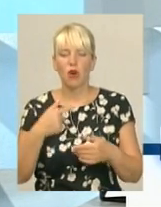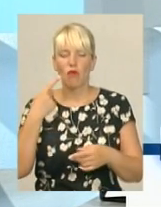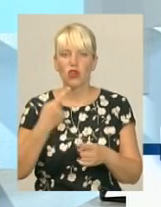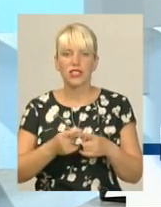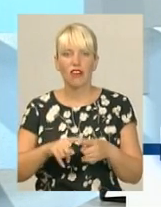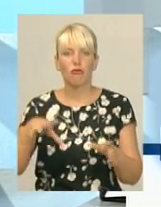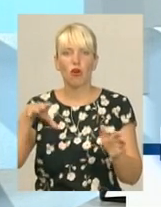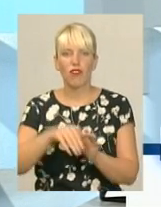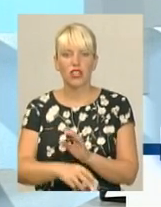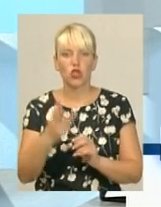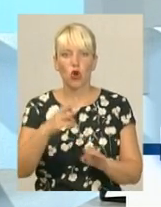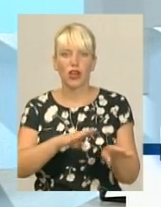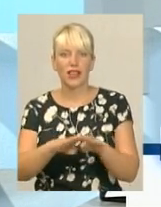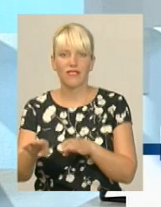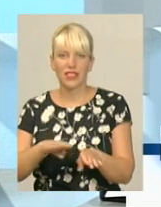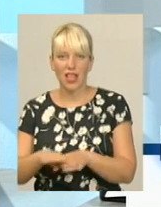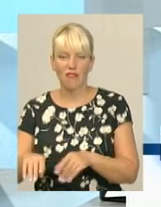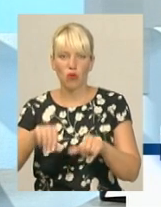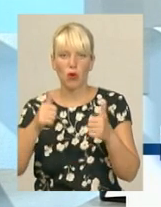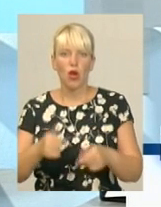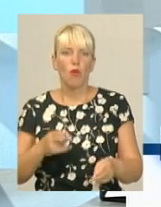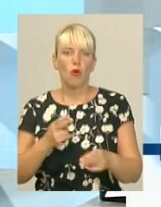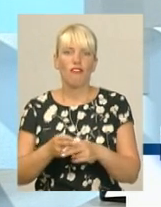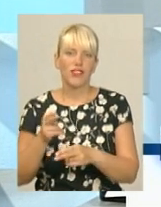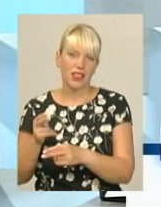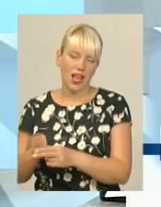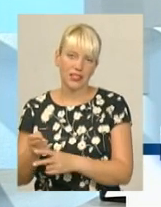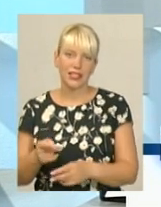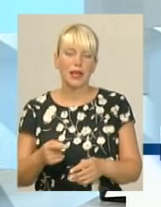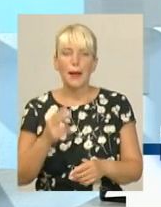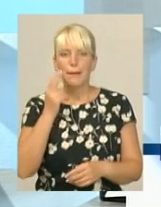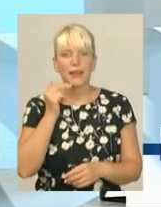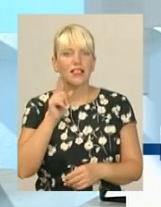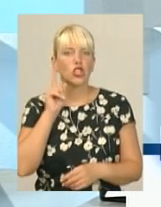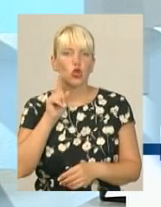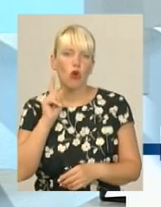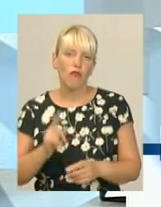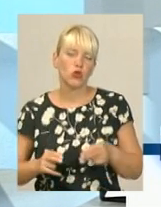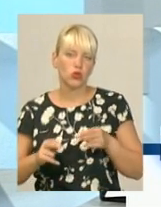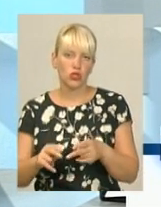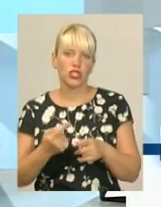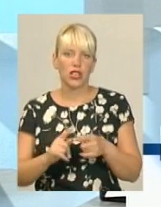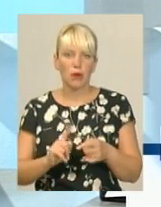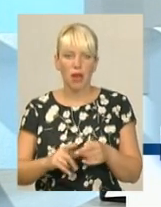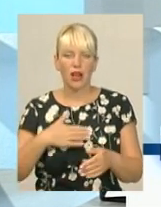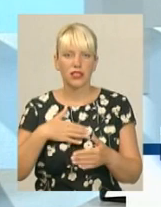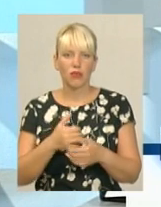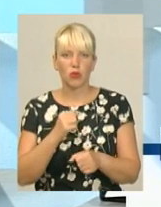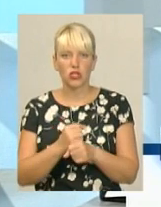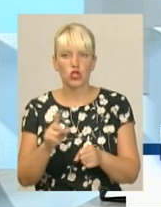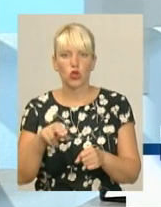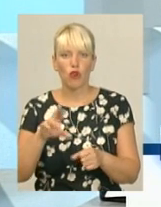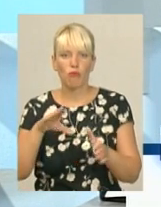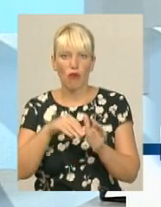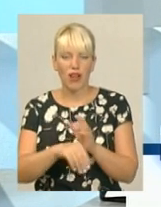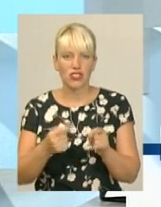впровадження трьохрівневої моделі профілактики підліткової злочинності. Ми активно сьогодні працюємо щодо впровадження цієї моделі. У